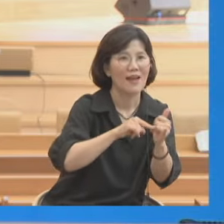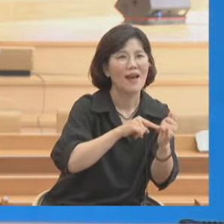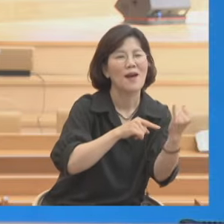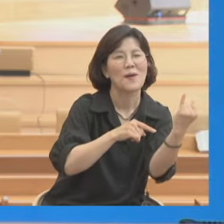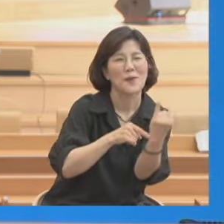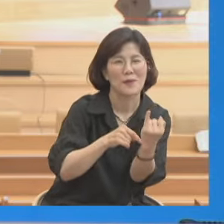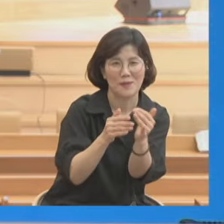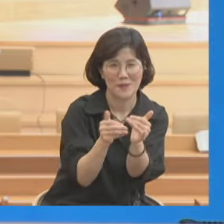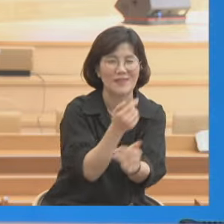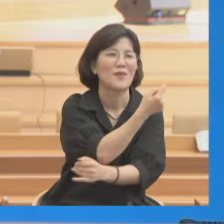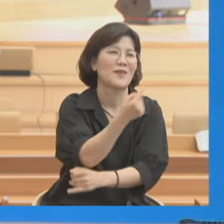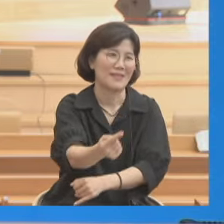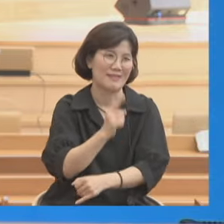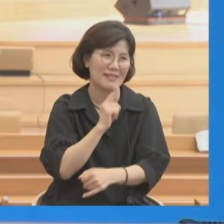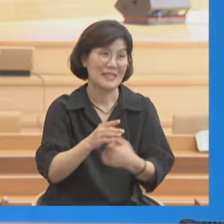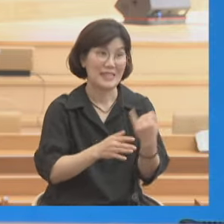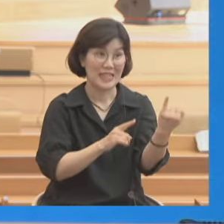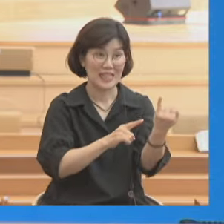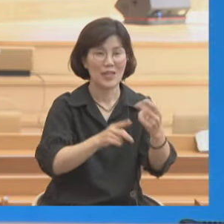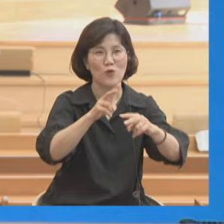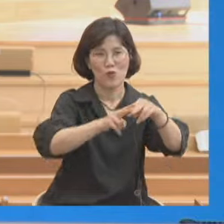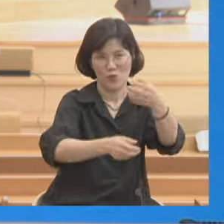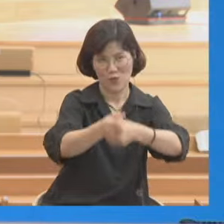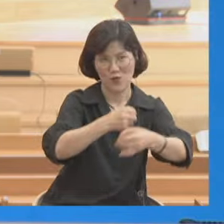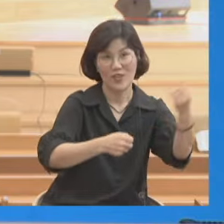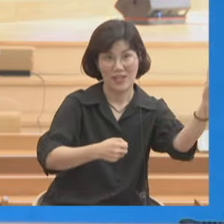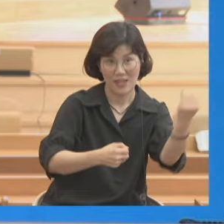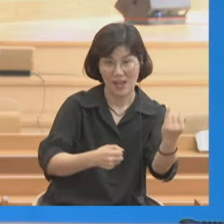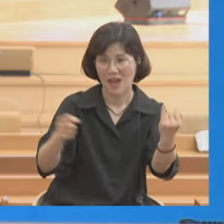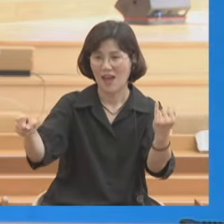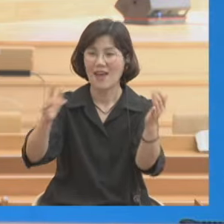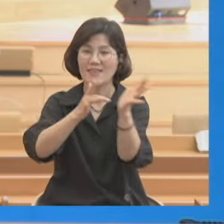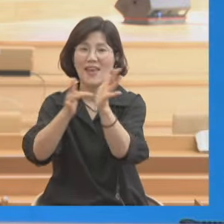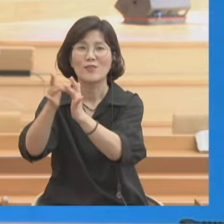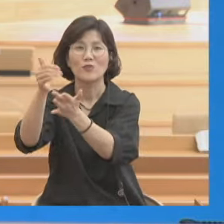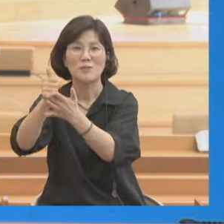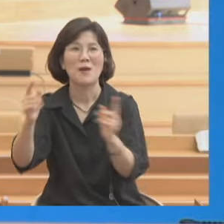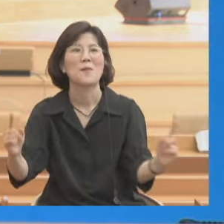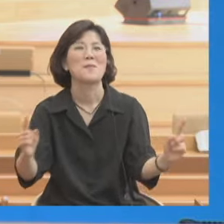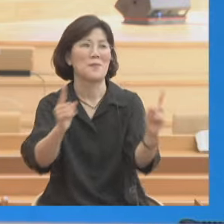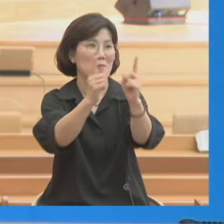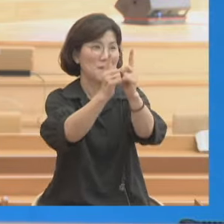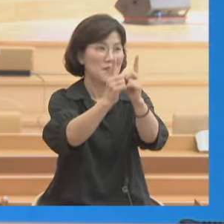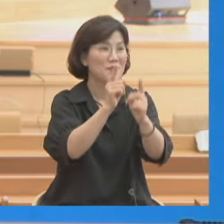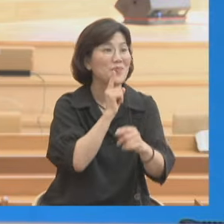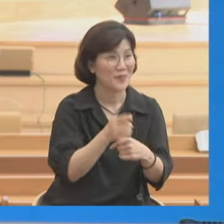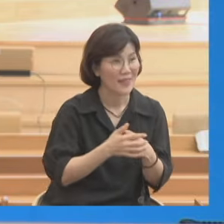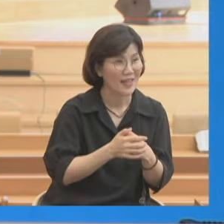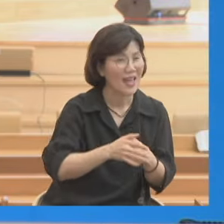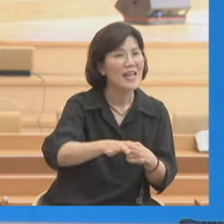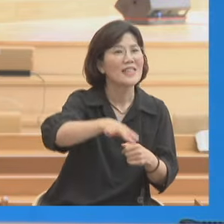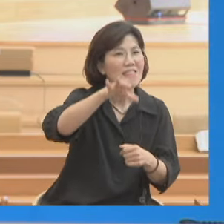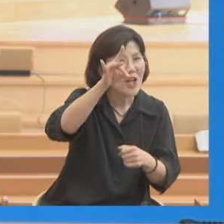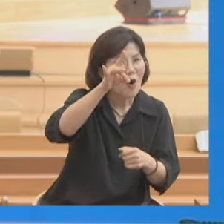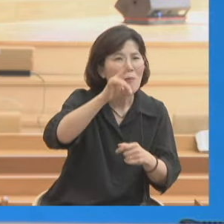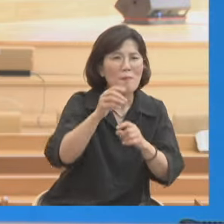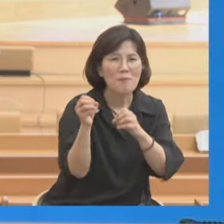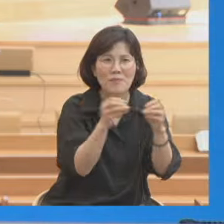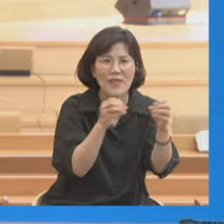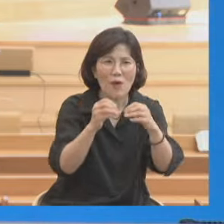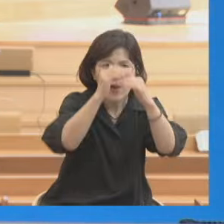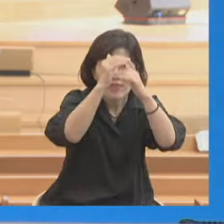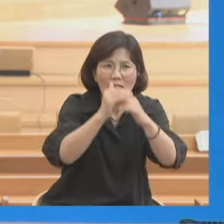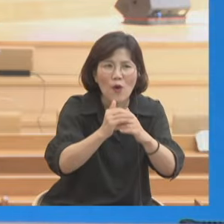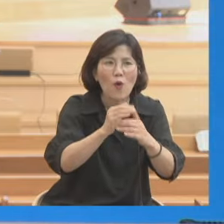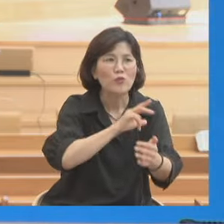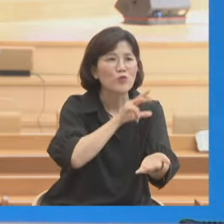이렇게 물을 길러온 이 여인과 예수님과 만남이 이루어지고 대화가 시작되어지는데 처음 주제는 물이었습니다. 물.